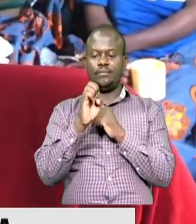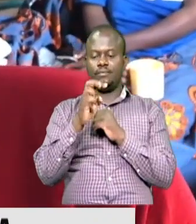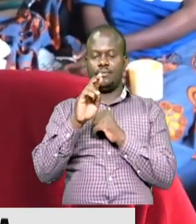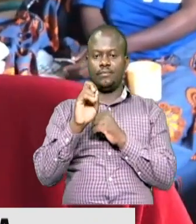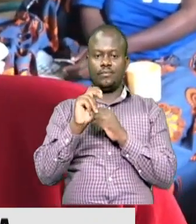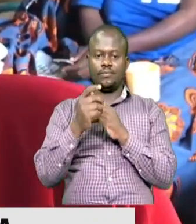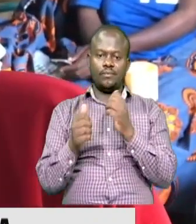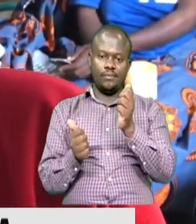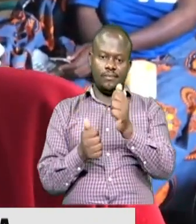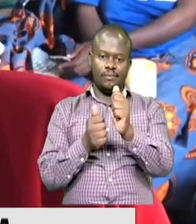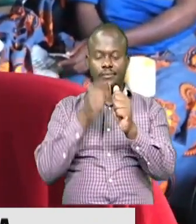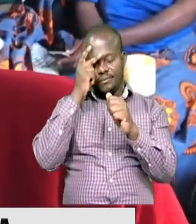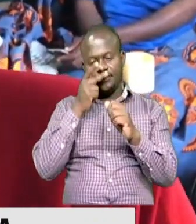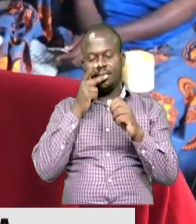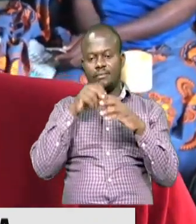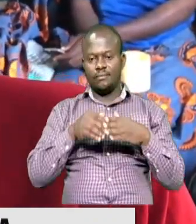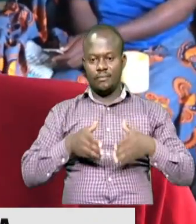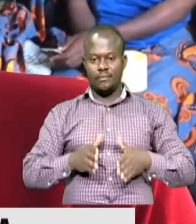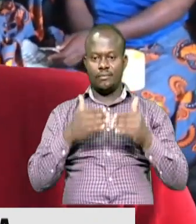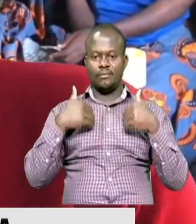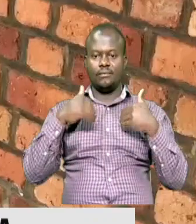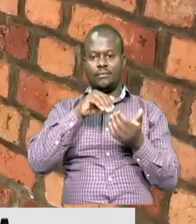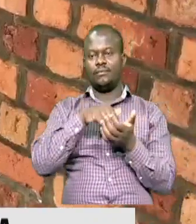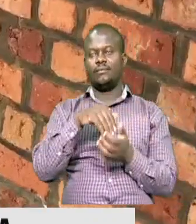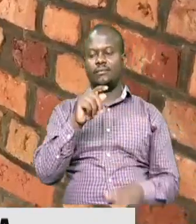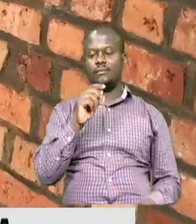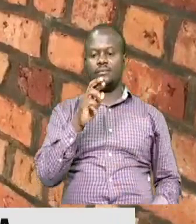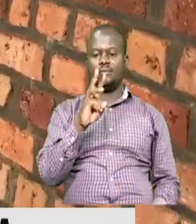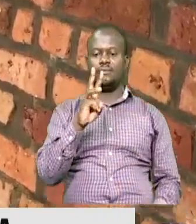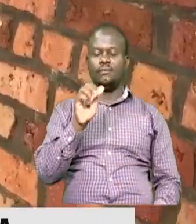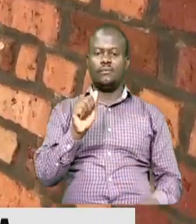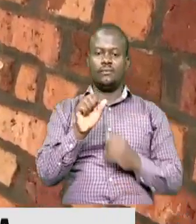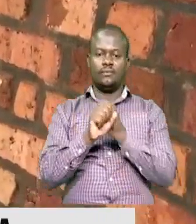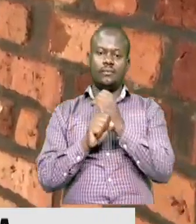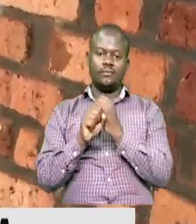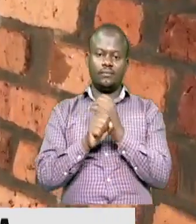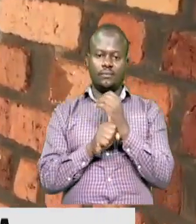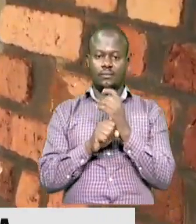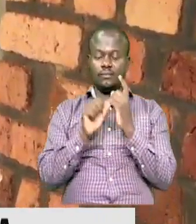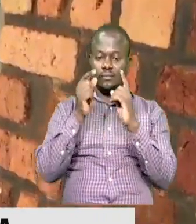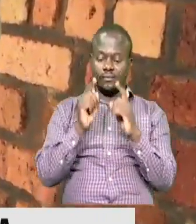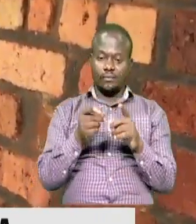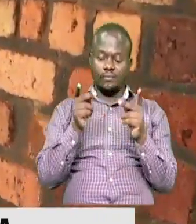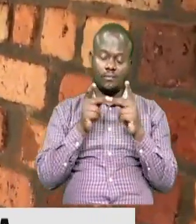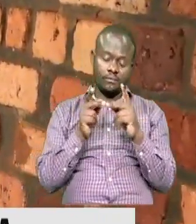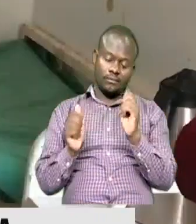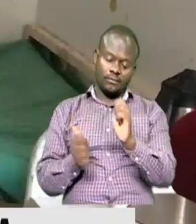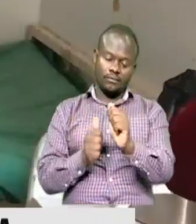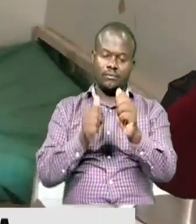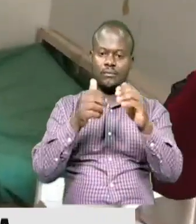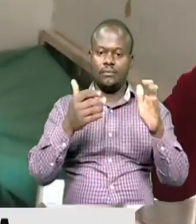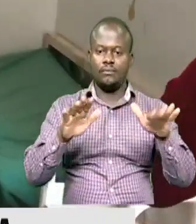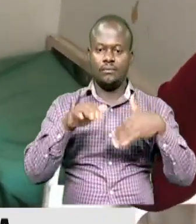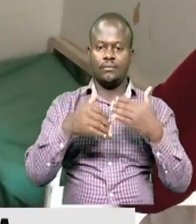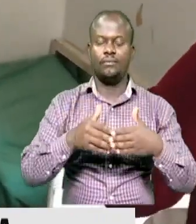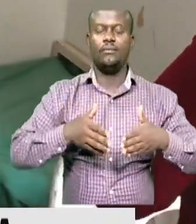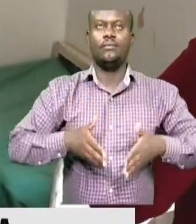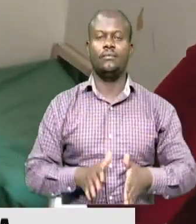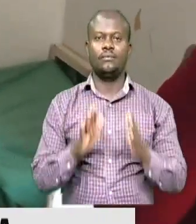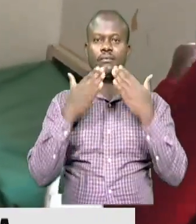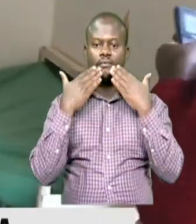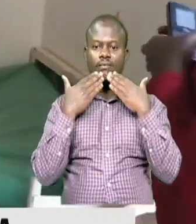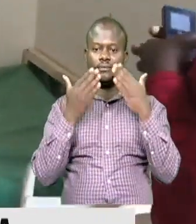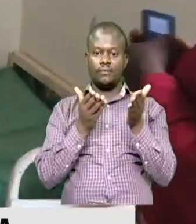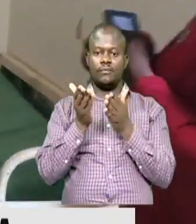aherekeje umubyeyi waje kubyarira mu kigo nderabuzima cya Kirwa giherereye muri uwo murenge. Musanze uwo yaherekeje amaze kwibaruka ashima